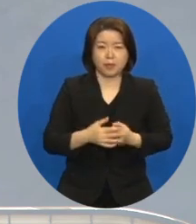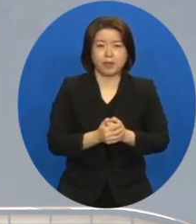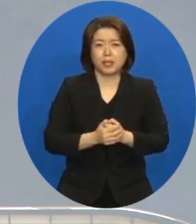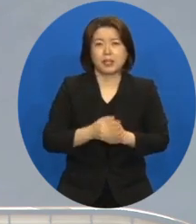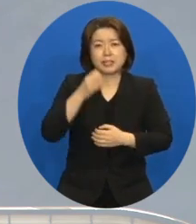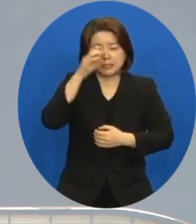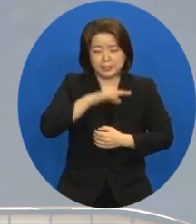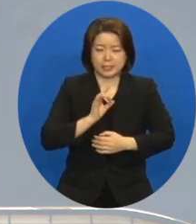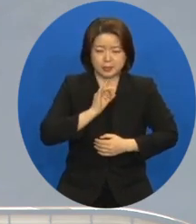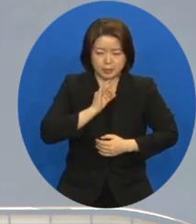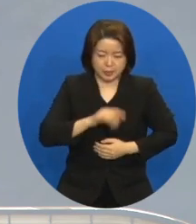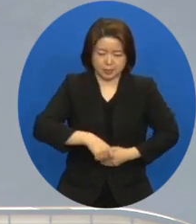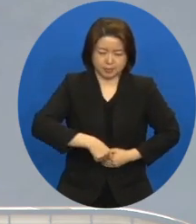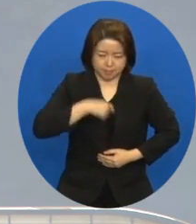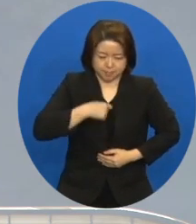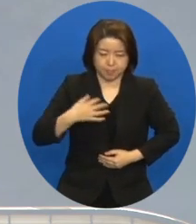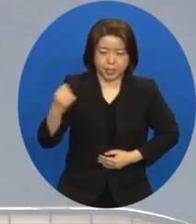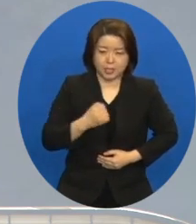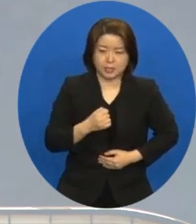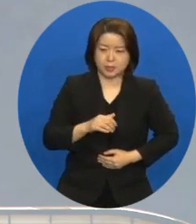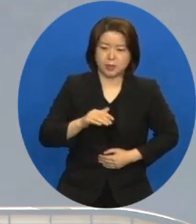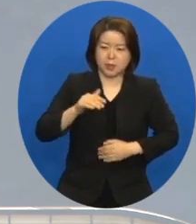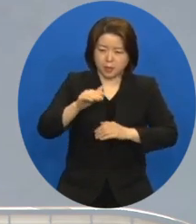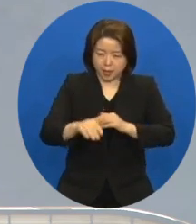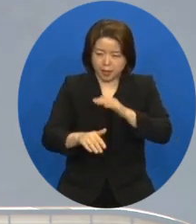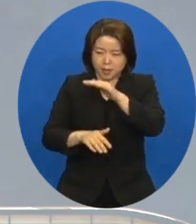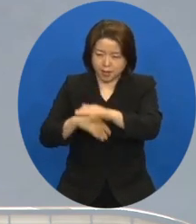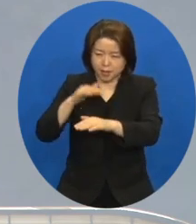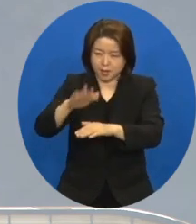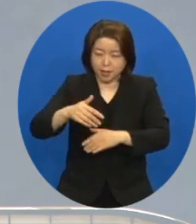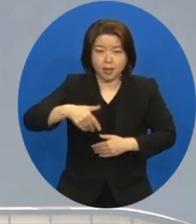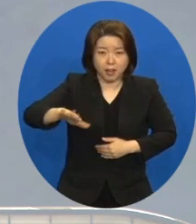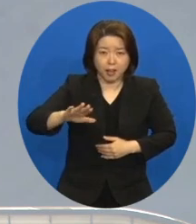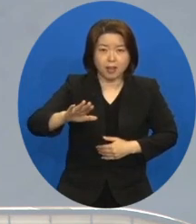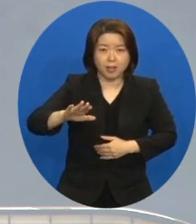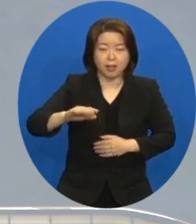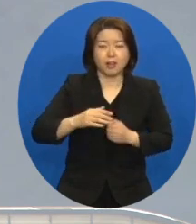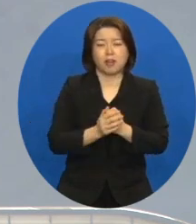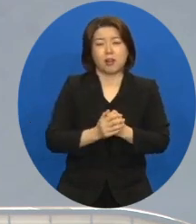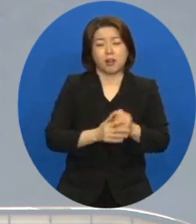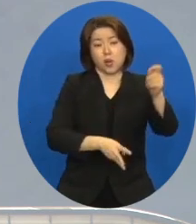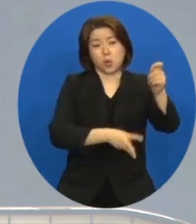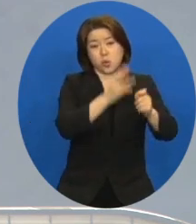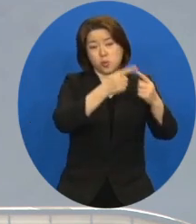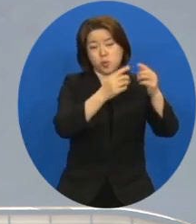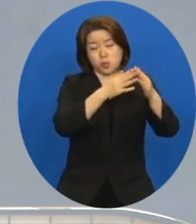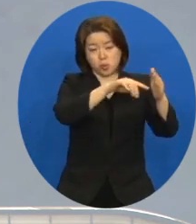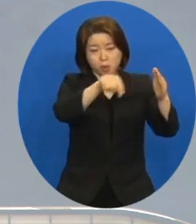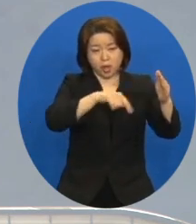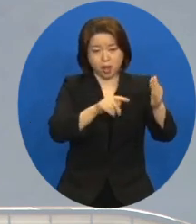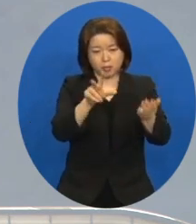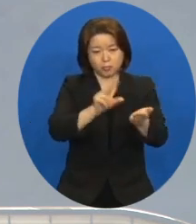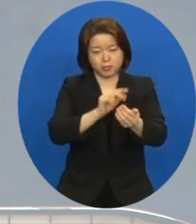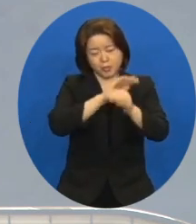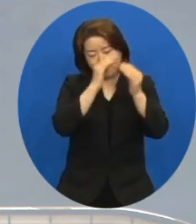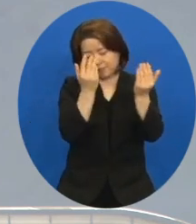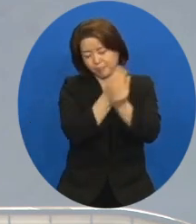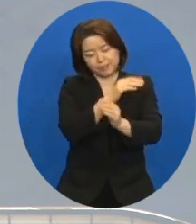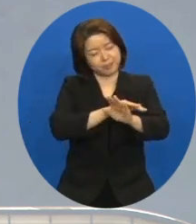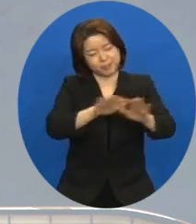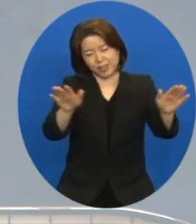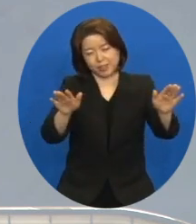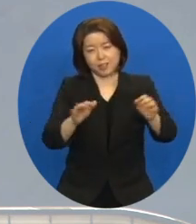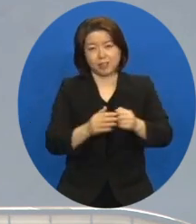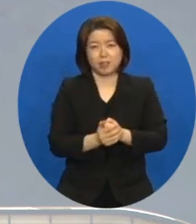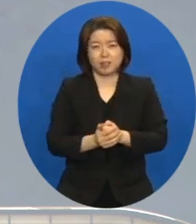그저 오직 진실하게 나가고 나갔더니 고린도 교회 안에 문제가 다 해결이 되실 거죠. 이제